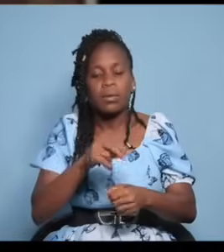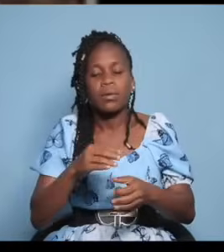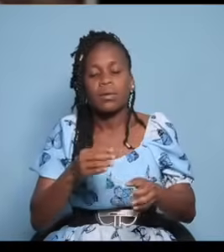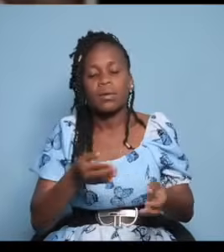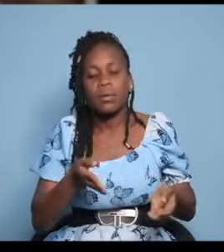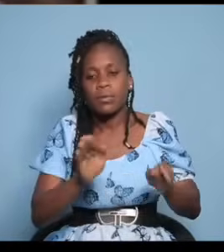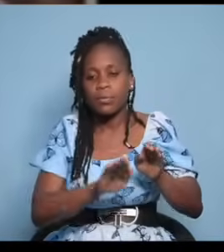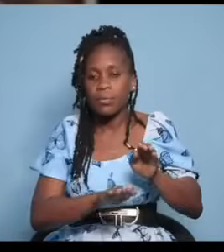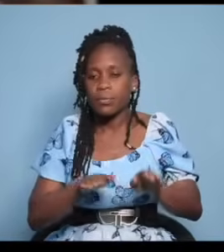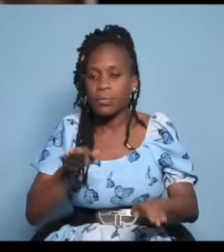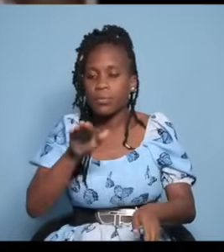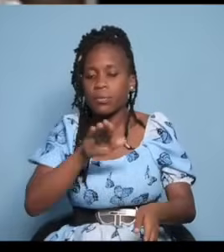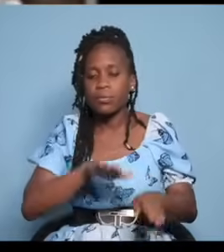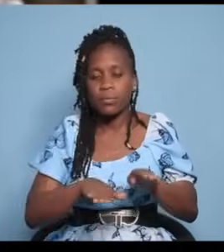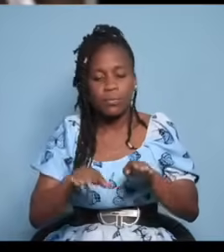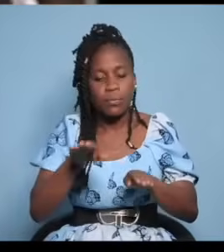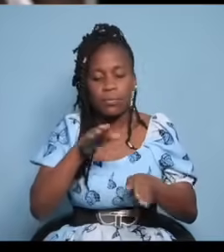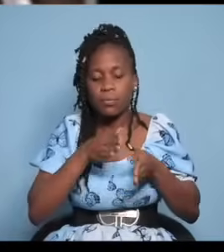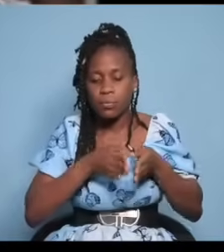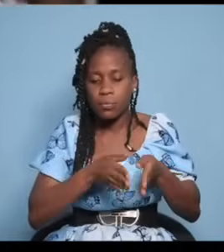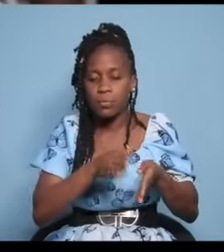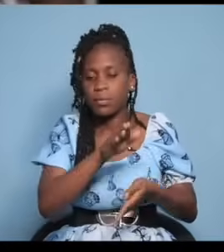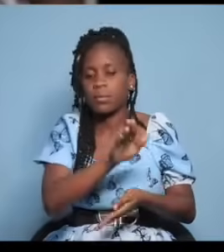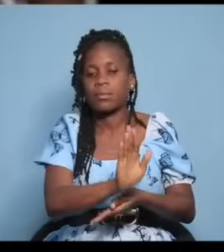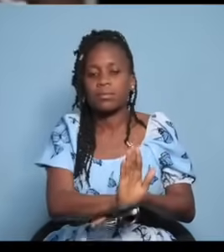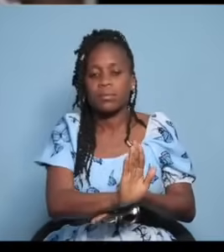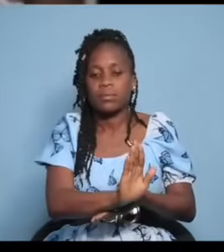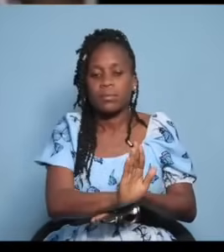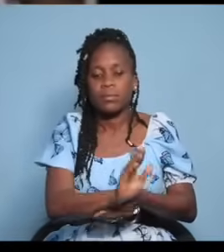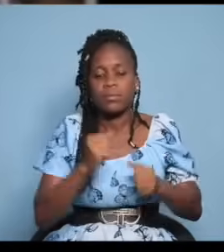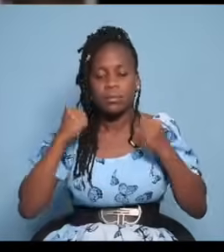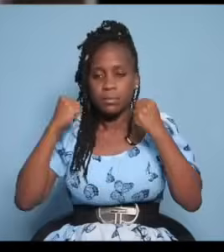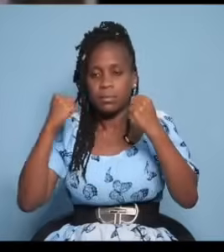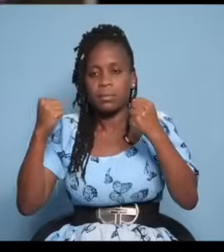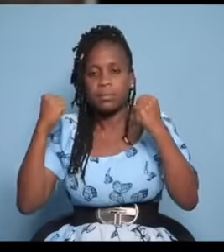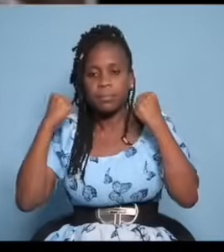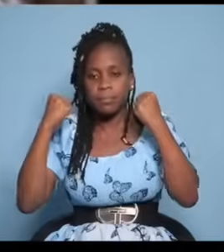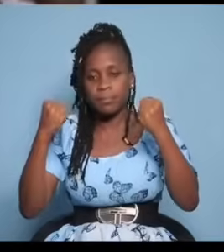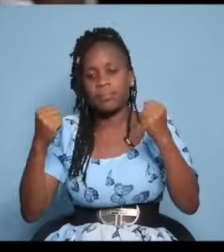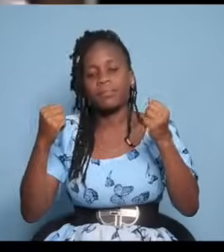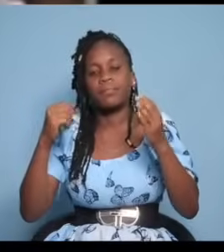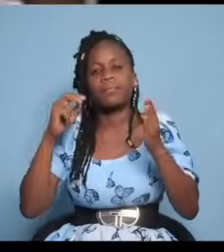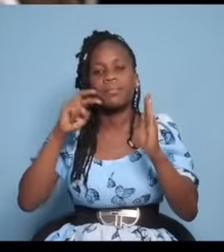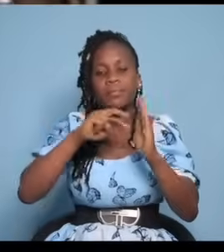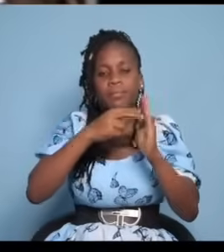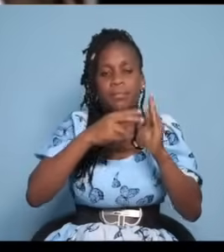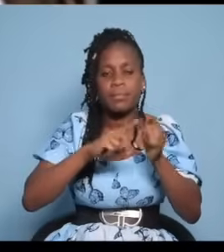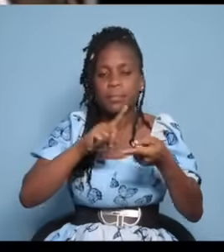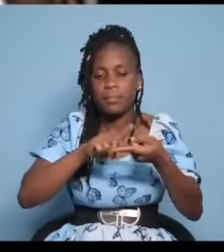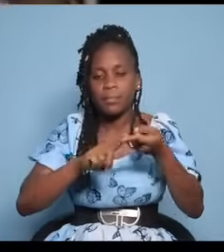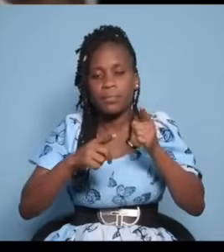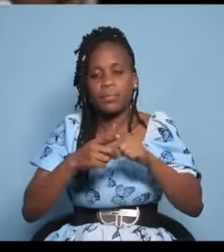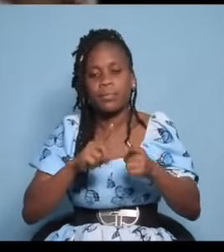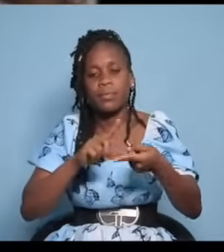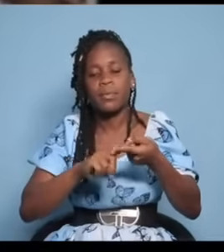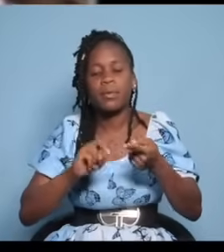katika nyumba ya milele. Shujaa, mwanaharakati aliyepigana vita miaka 21, akawa amekaa ofisini siku